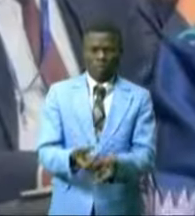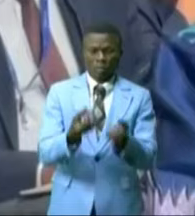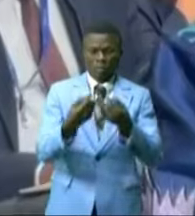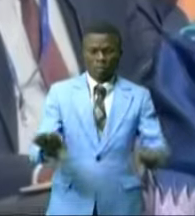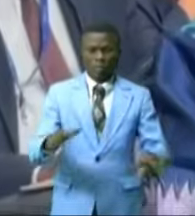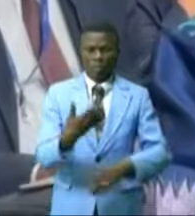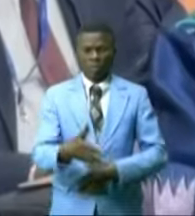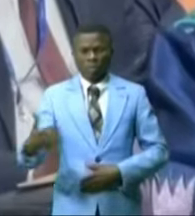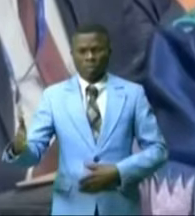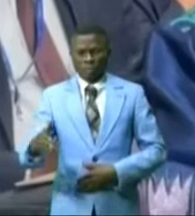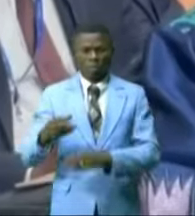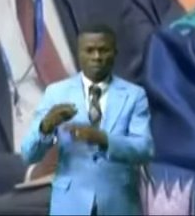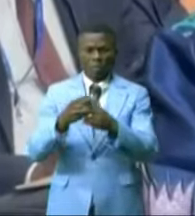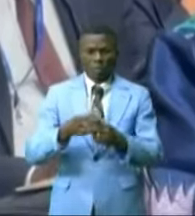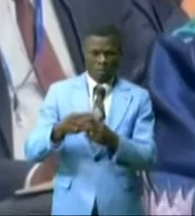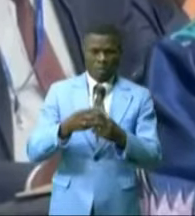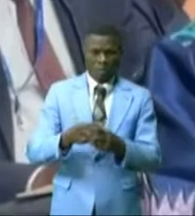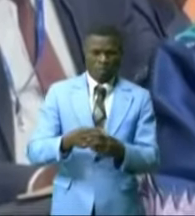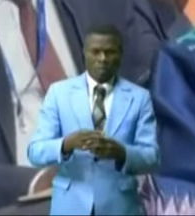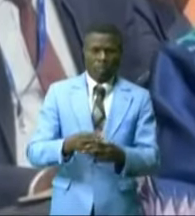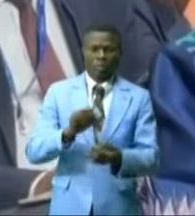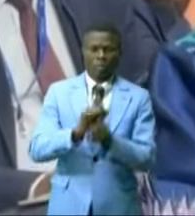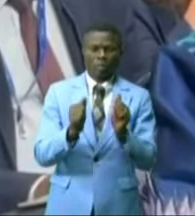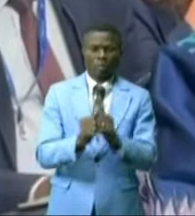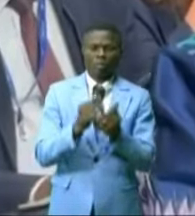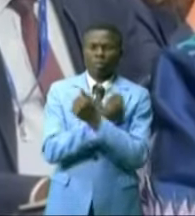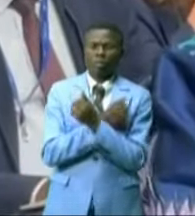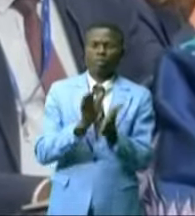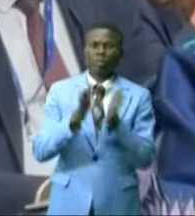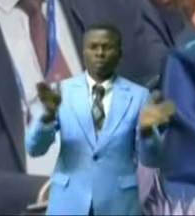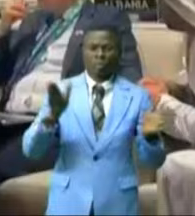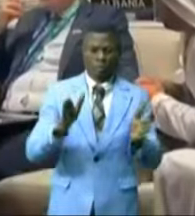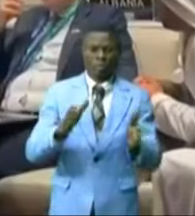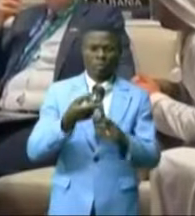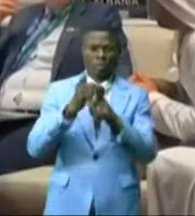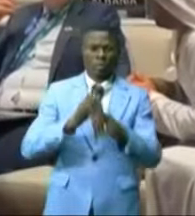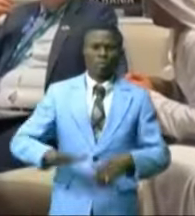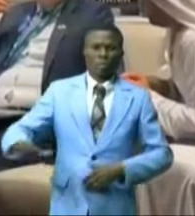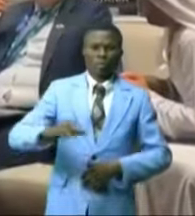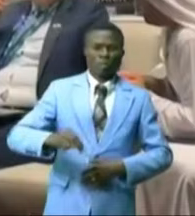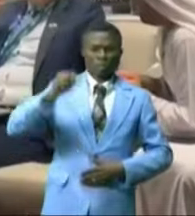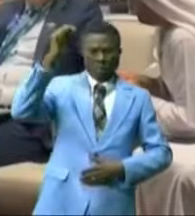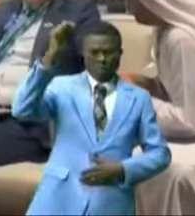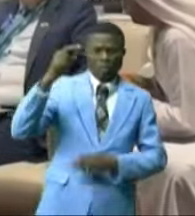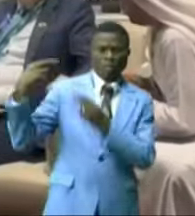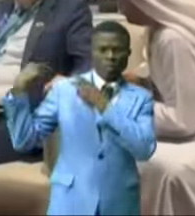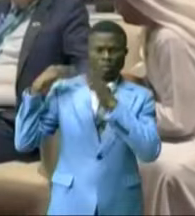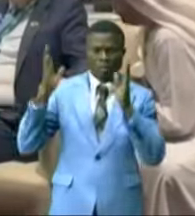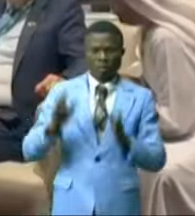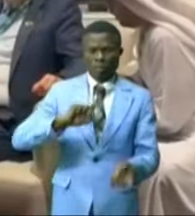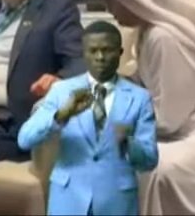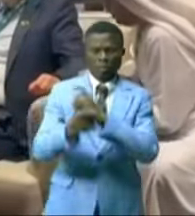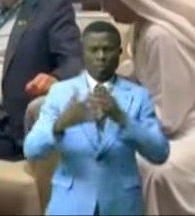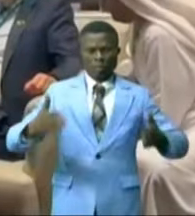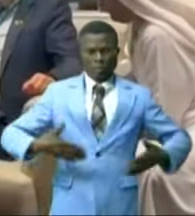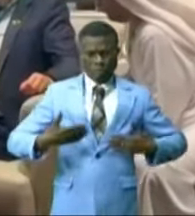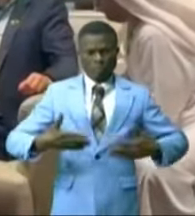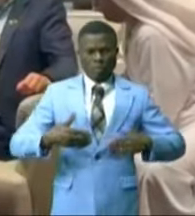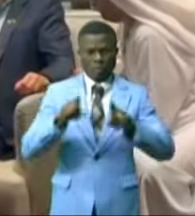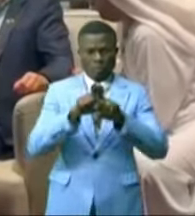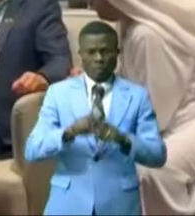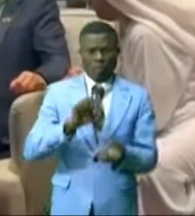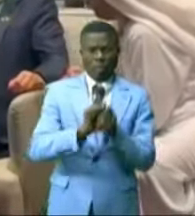Dommages a été suivie par un élan de générosité de la part de pays du Nord, responsables du changement climatique et